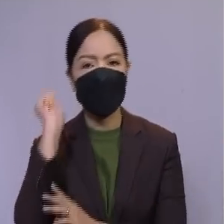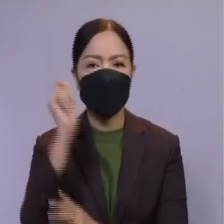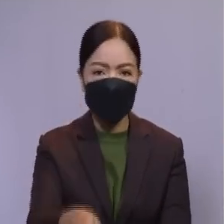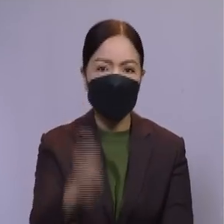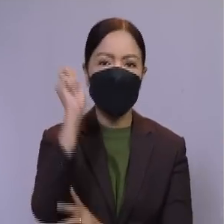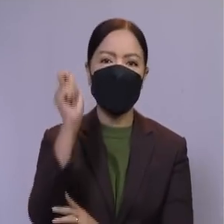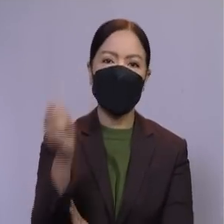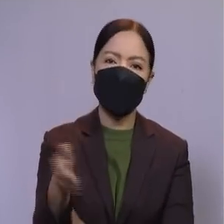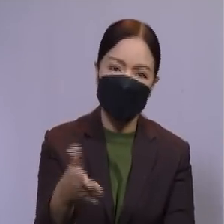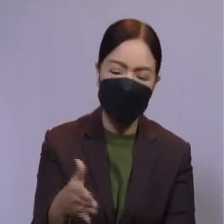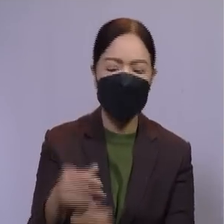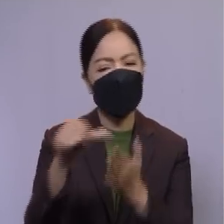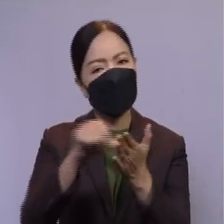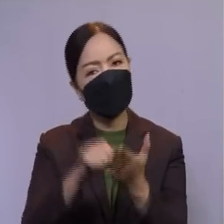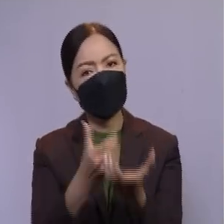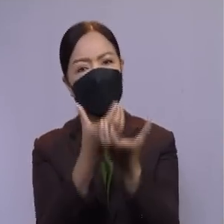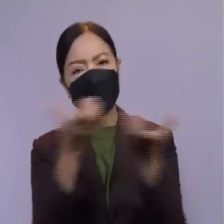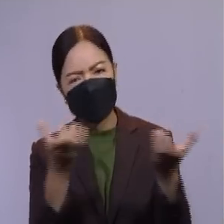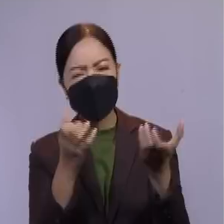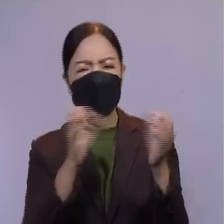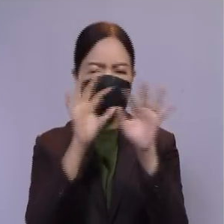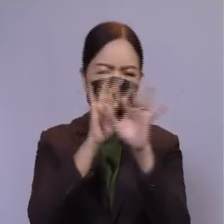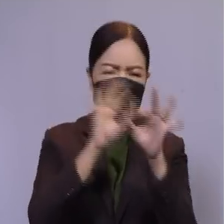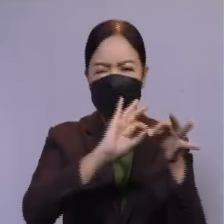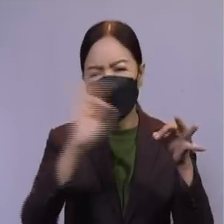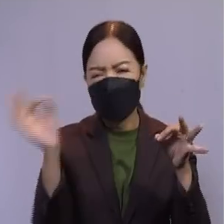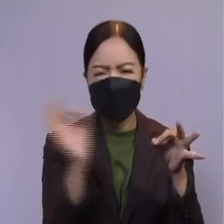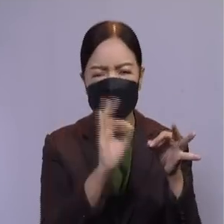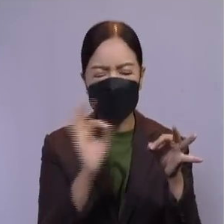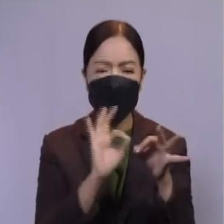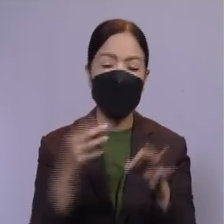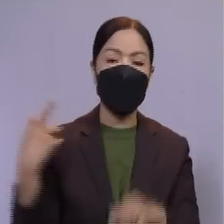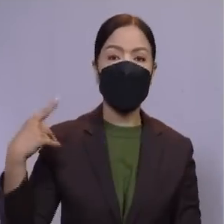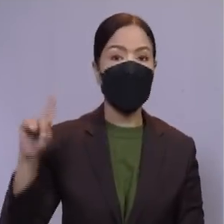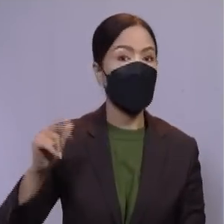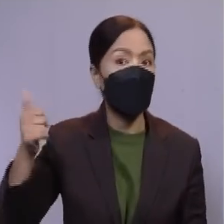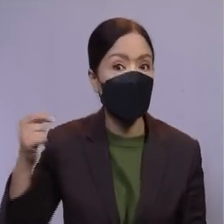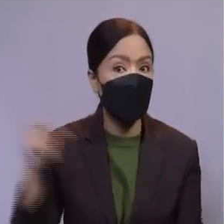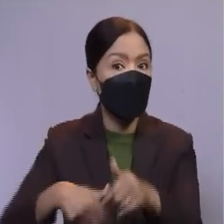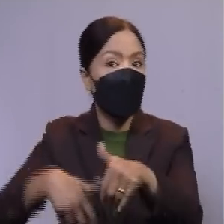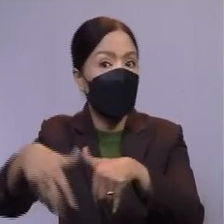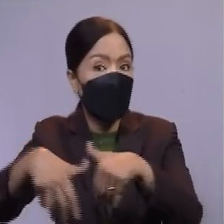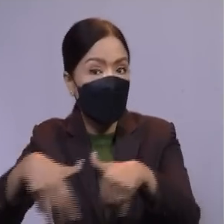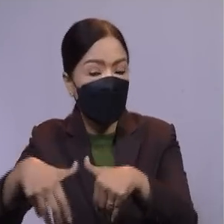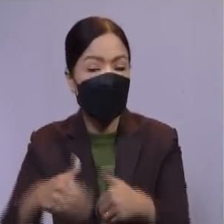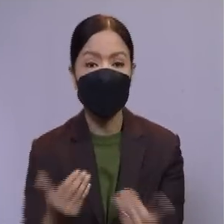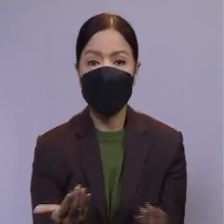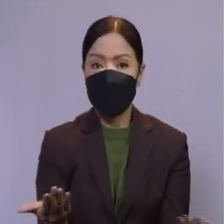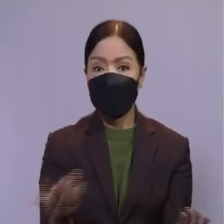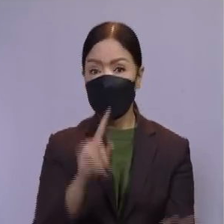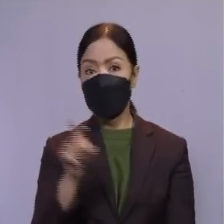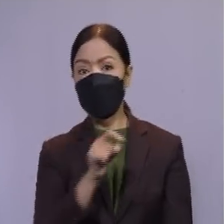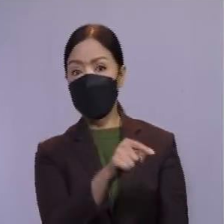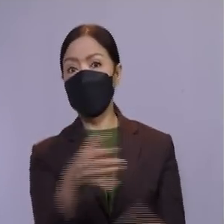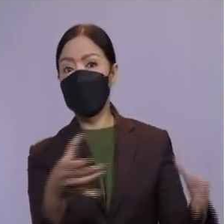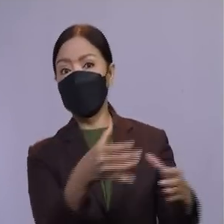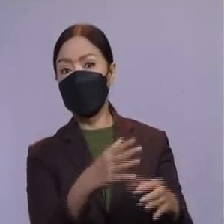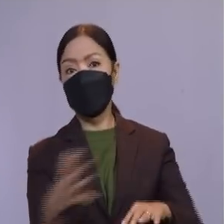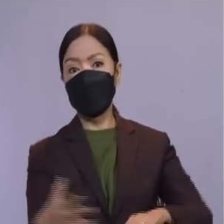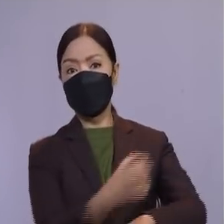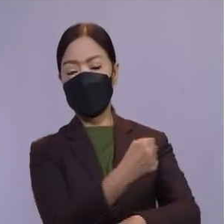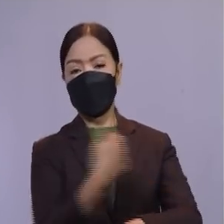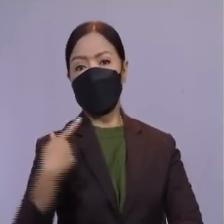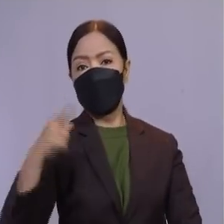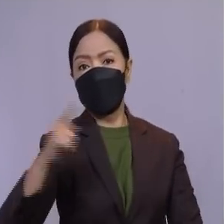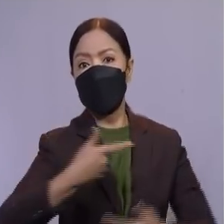ประกาศแก้ไขรัฐธรรมนูญก็มีความคลุมเครือว่าประโยชน์ที่ได้เนี่ยตกลงแล้วตกที่ประชาชนหรือว่านักการเมืองได้ประโยชน์กัน